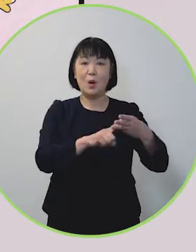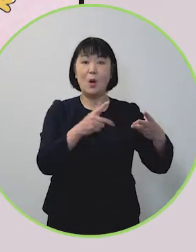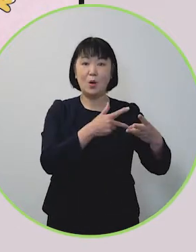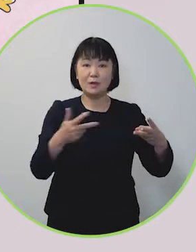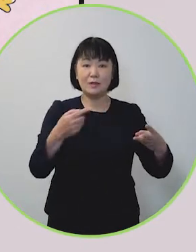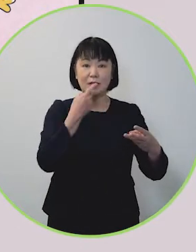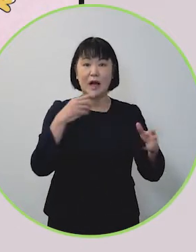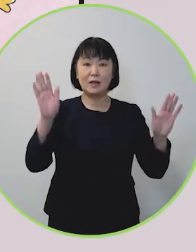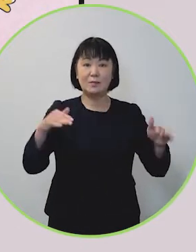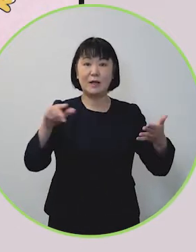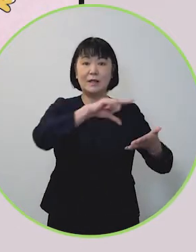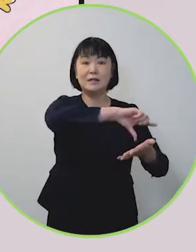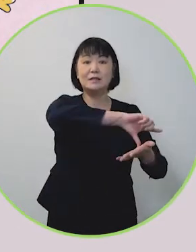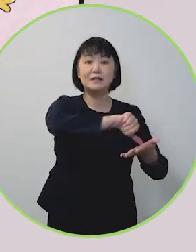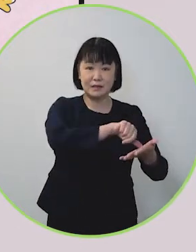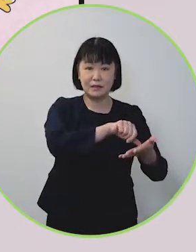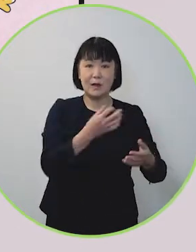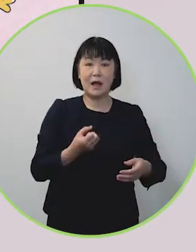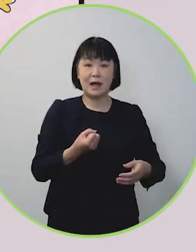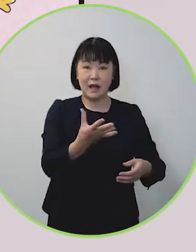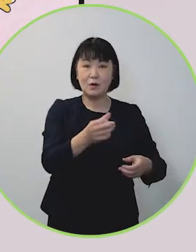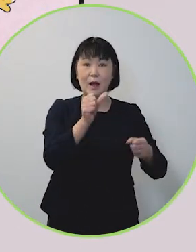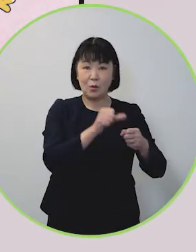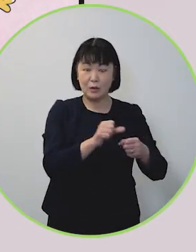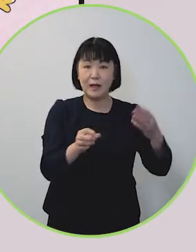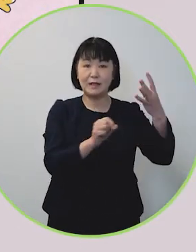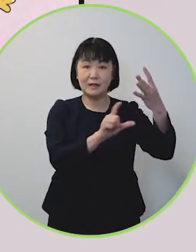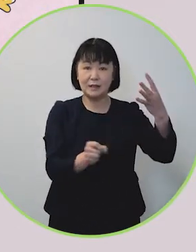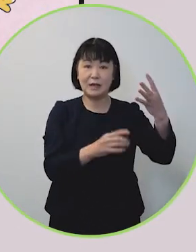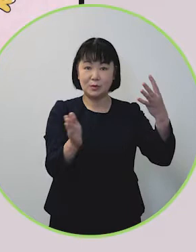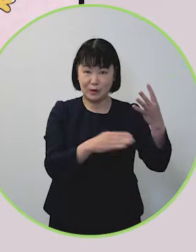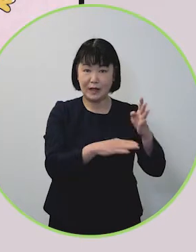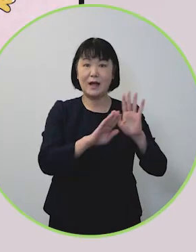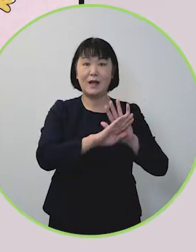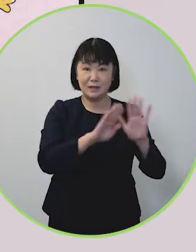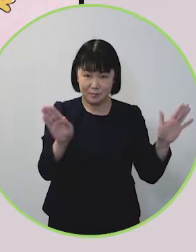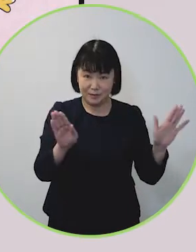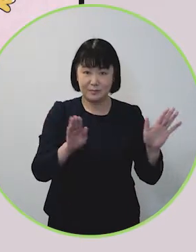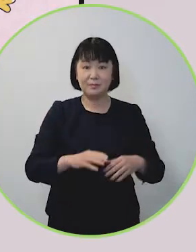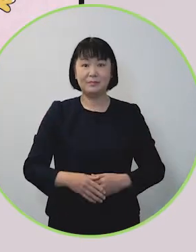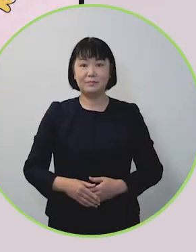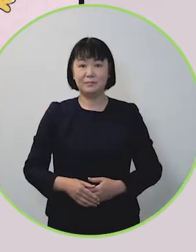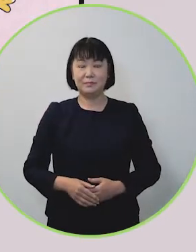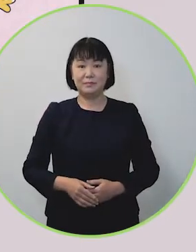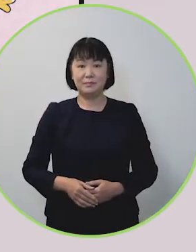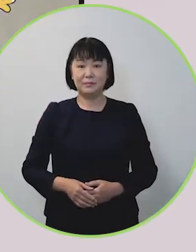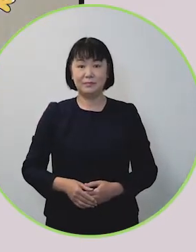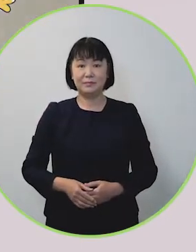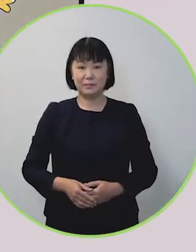そして王子赤羽ちくわ例は5年4月から始まるの